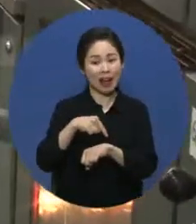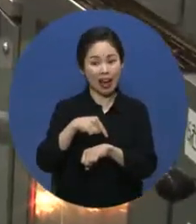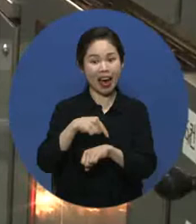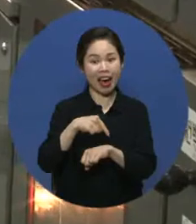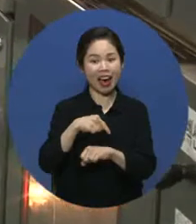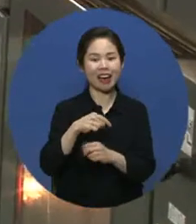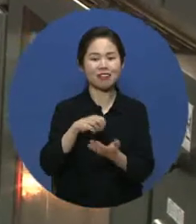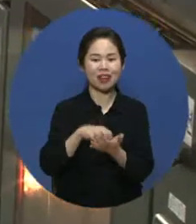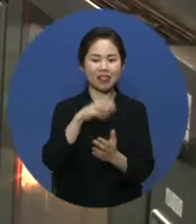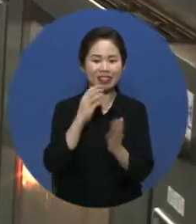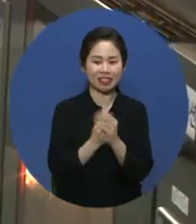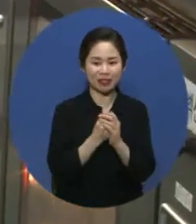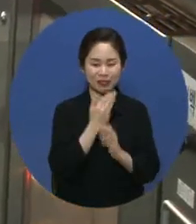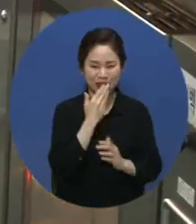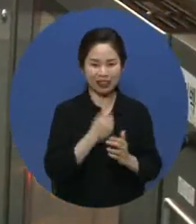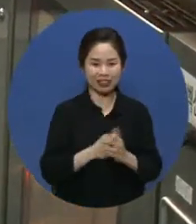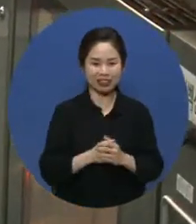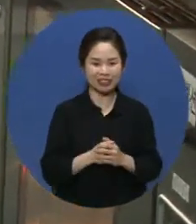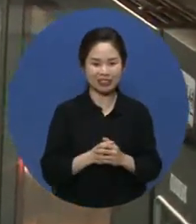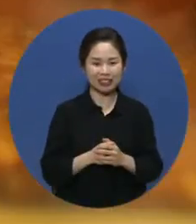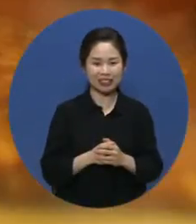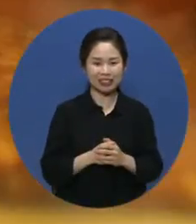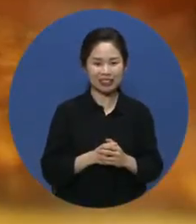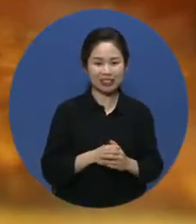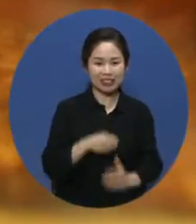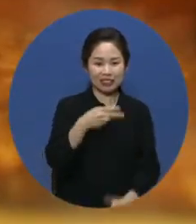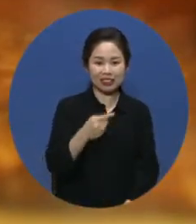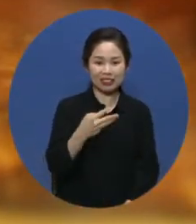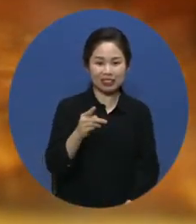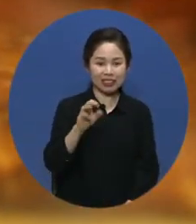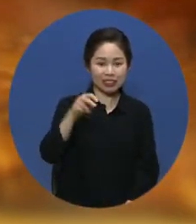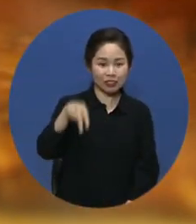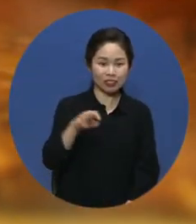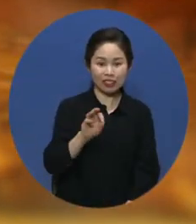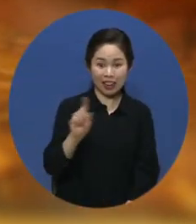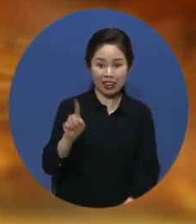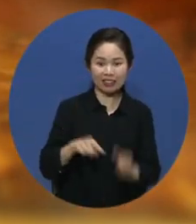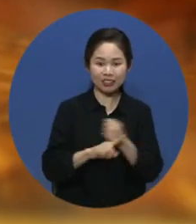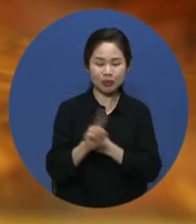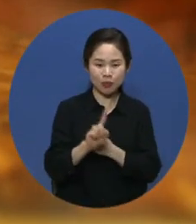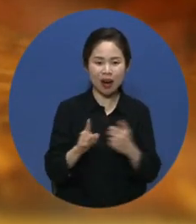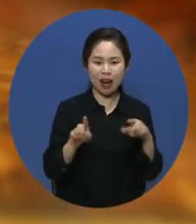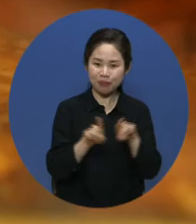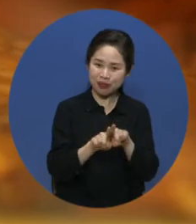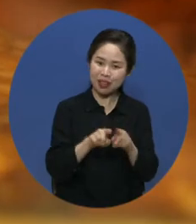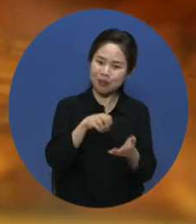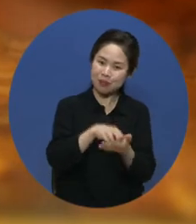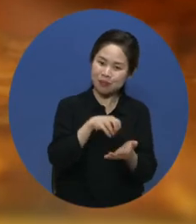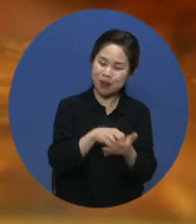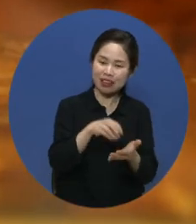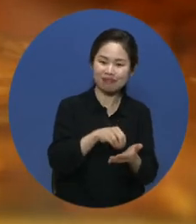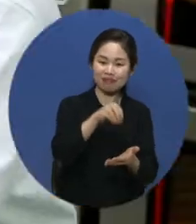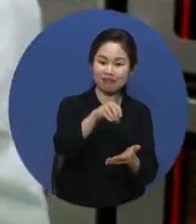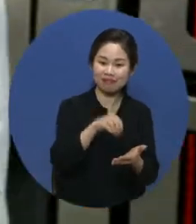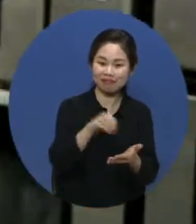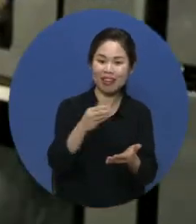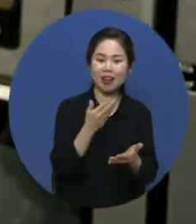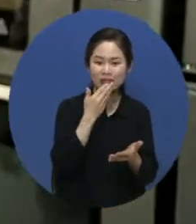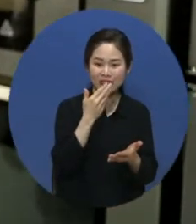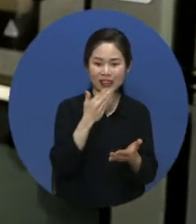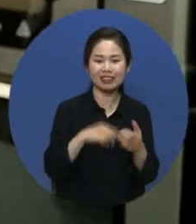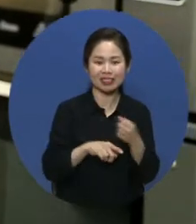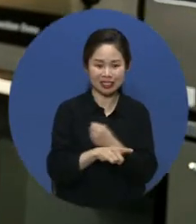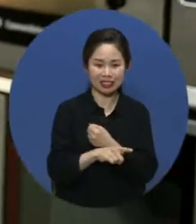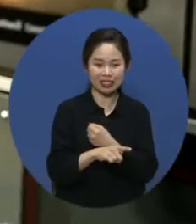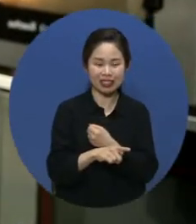함께 빵을 나누어 먹는 친구 사이라는 뜨랑슈아의 뜻처럼 직장 동료보다는 친구처럼,